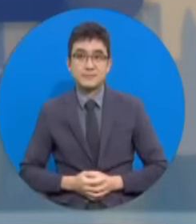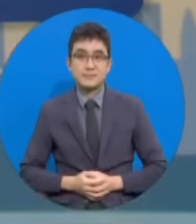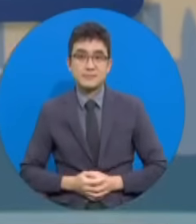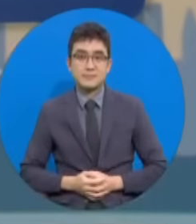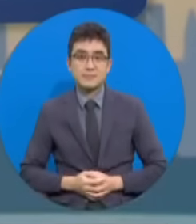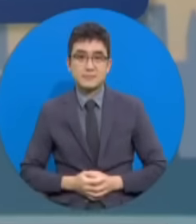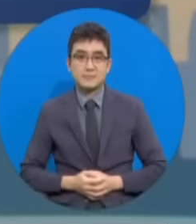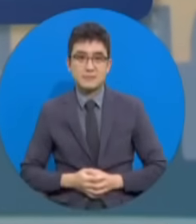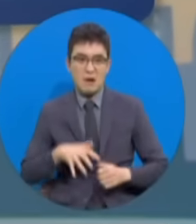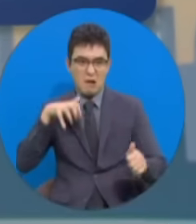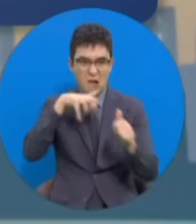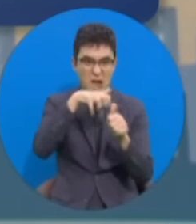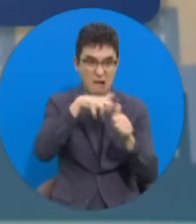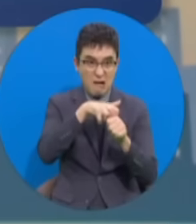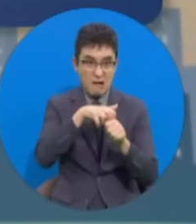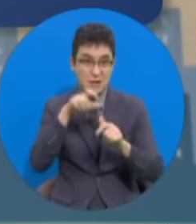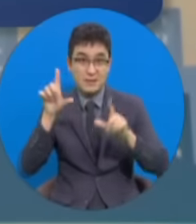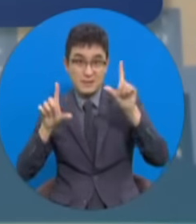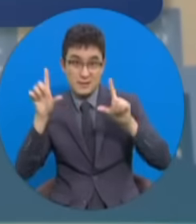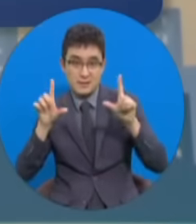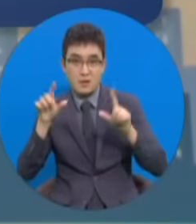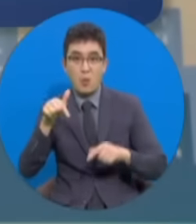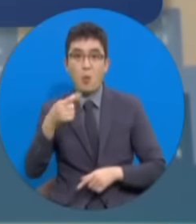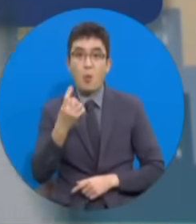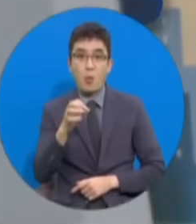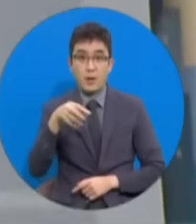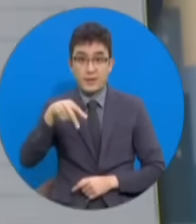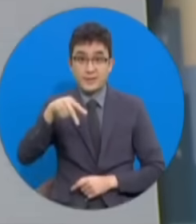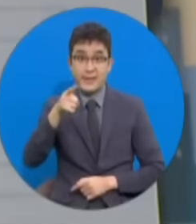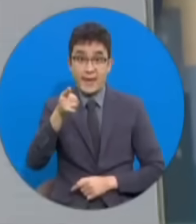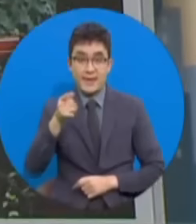공세. 한국일보 자명기사 함께 보시죠.